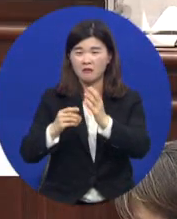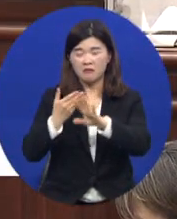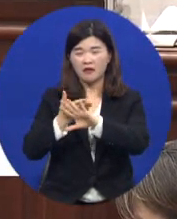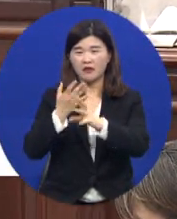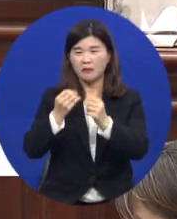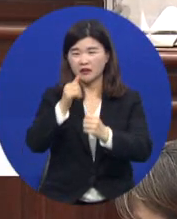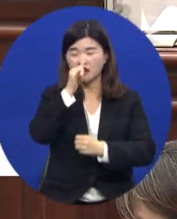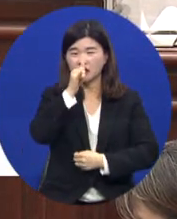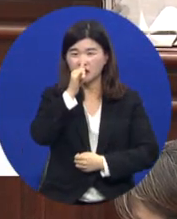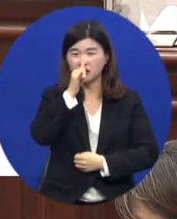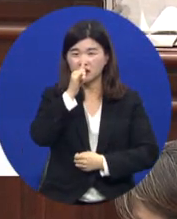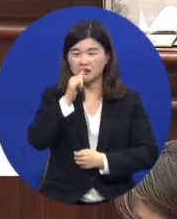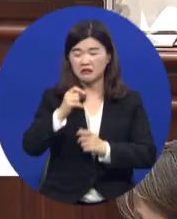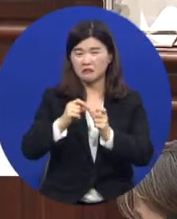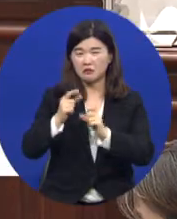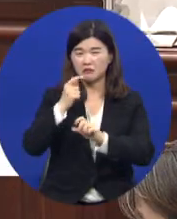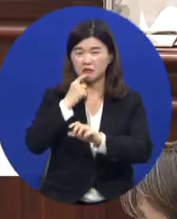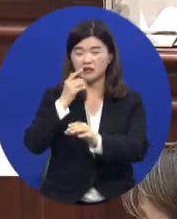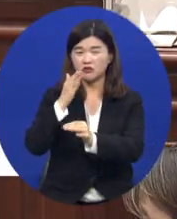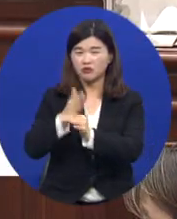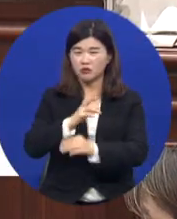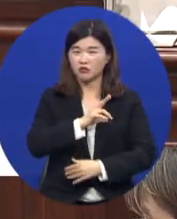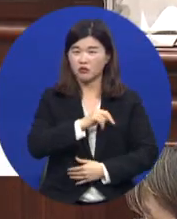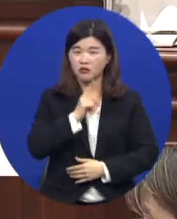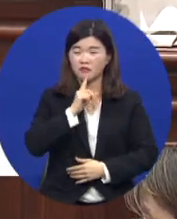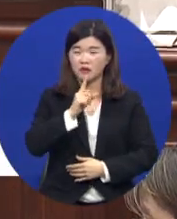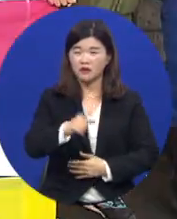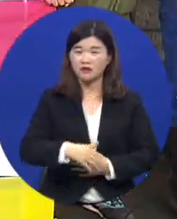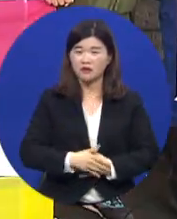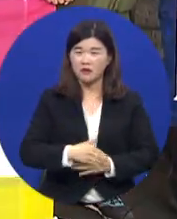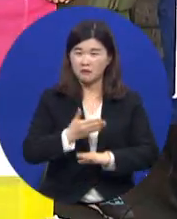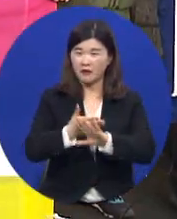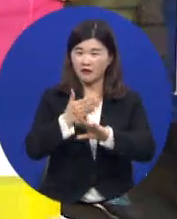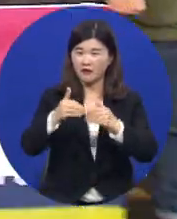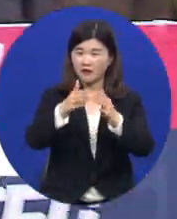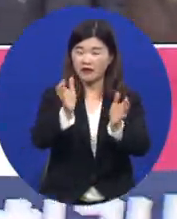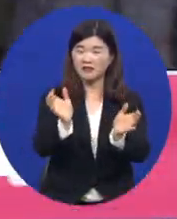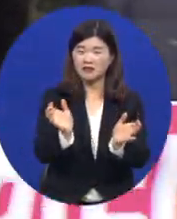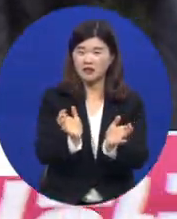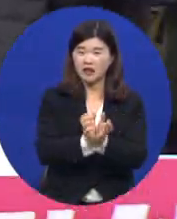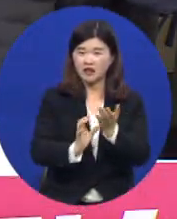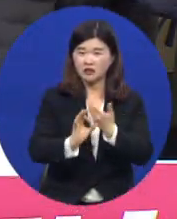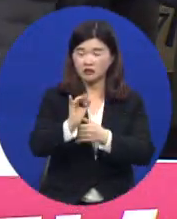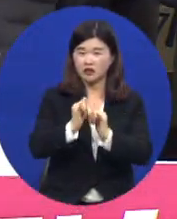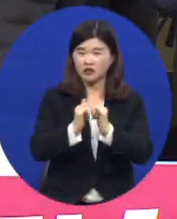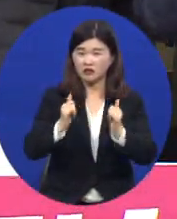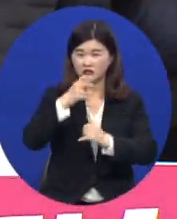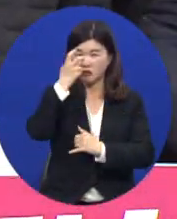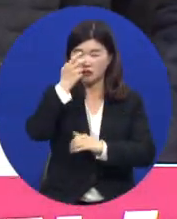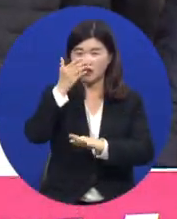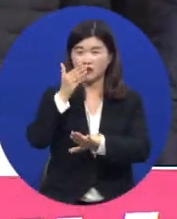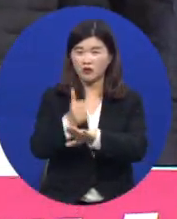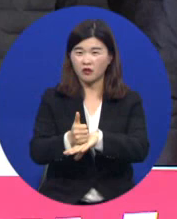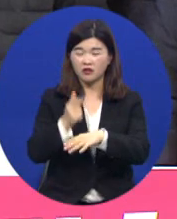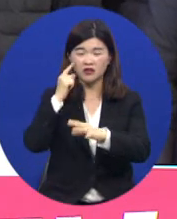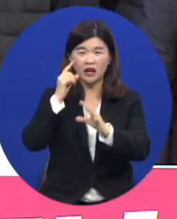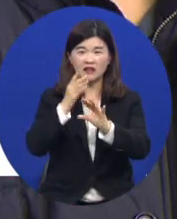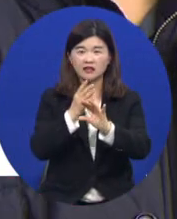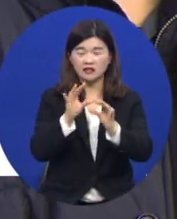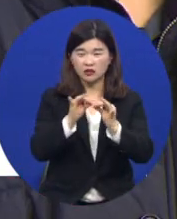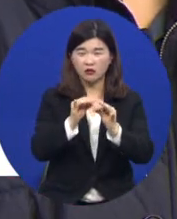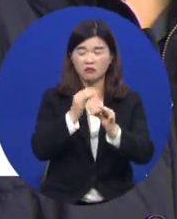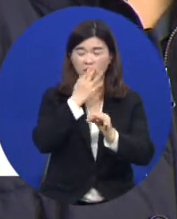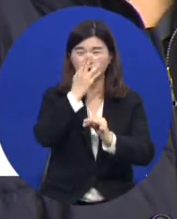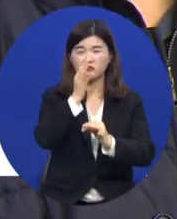높게 나왔다는 일부 더불어민주당 도의원의 주장은 반대단체들이 성산읍 조사 결과를 찬성